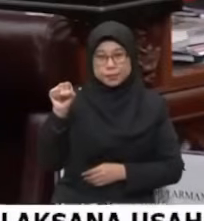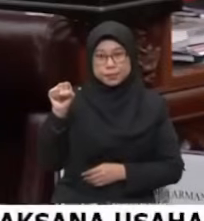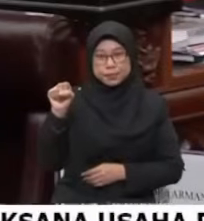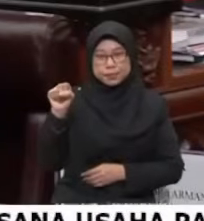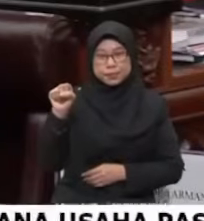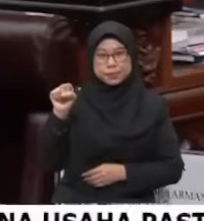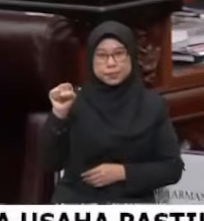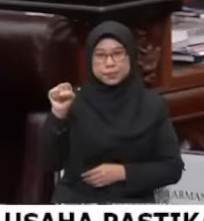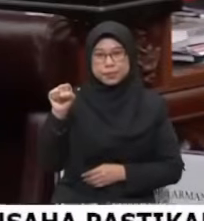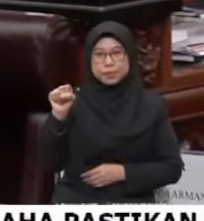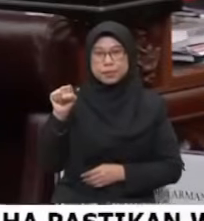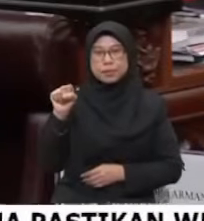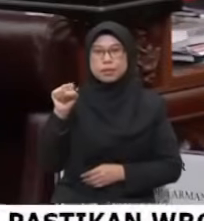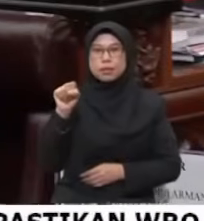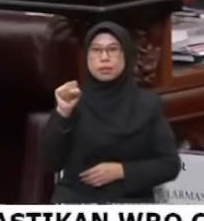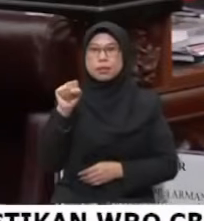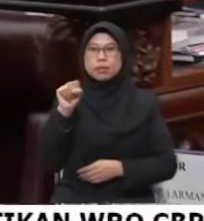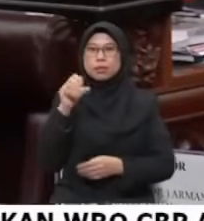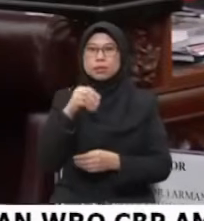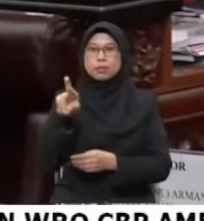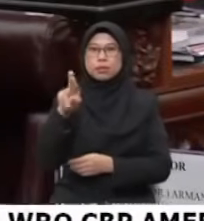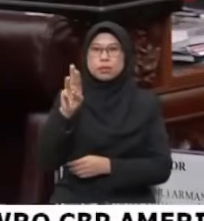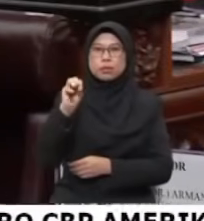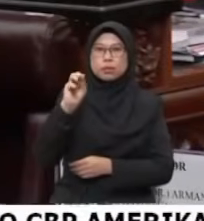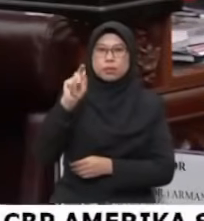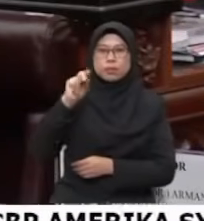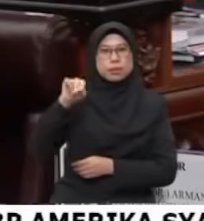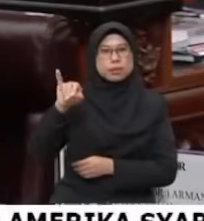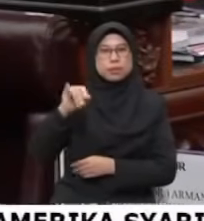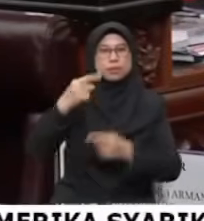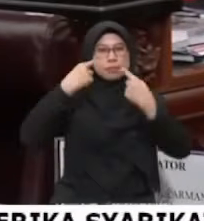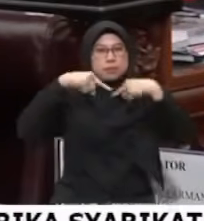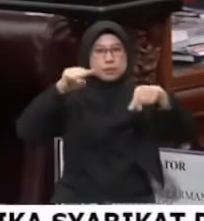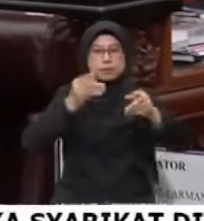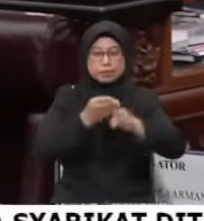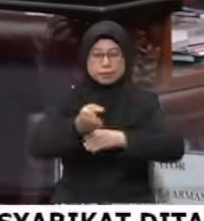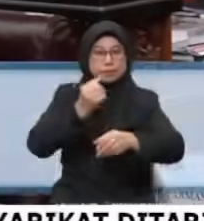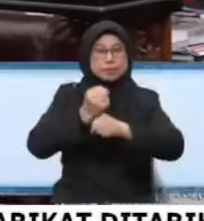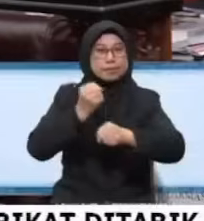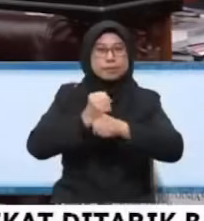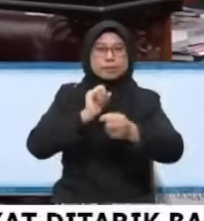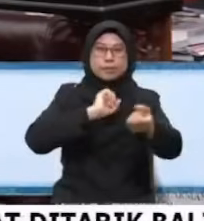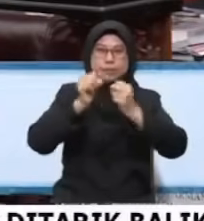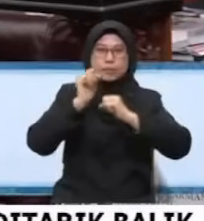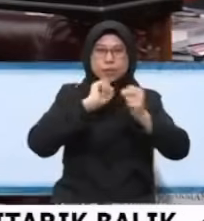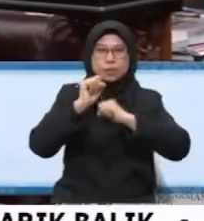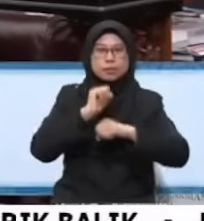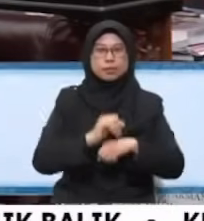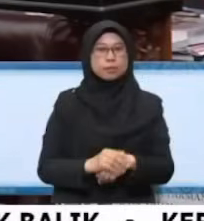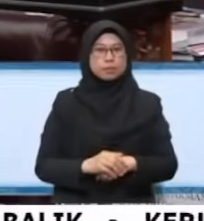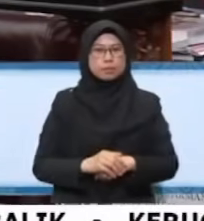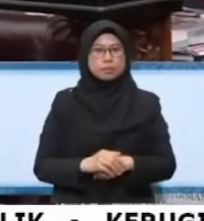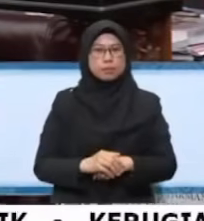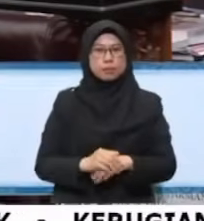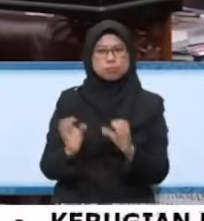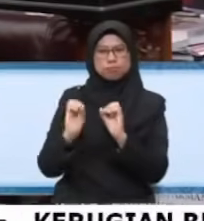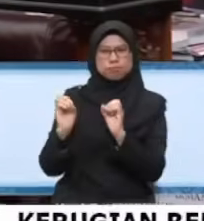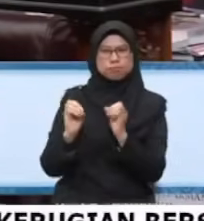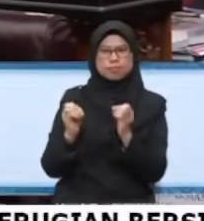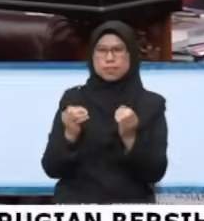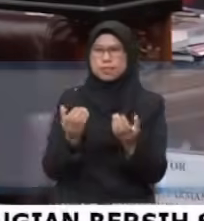Sri Dr Man jegon telah berjaya dalam bidang kerjaya dan juga sukan Pada masa itu tidak ada